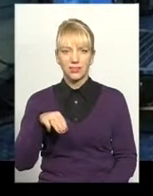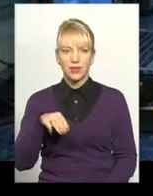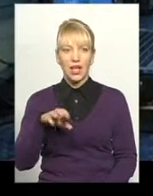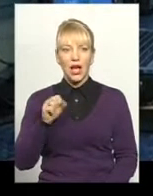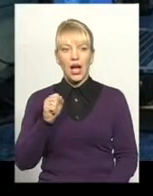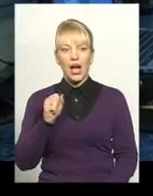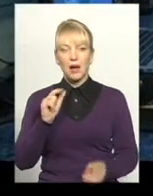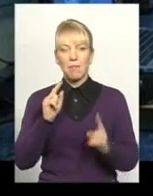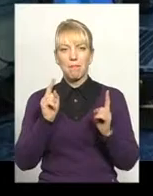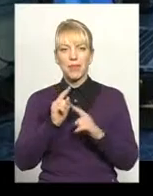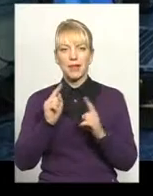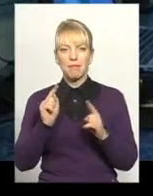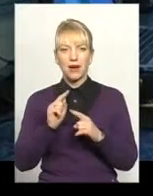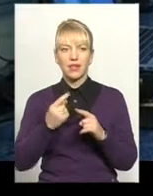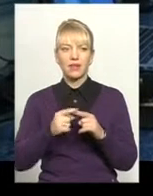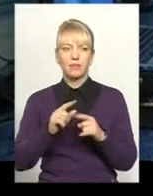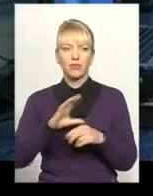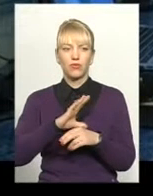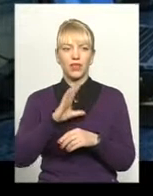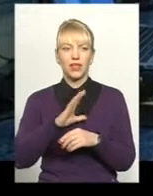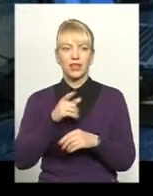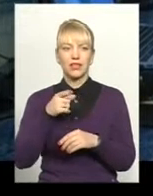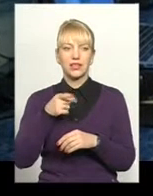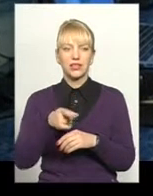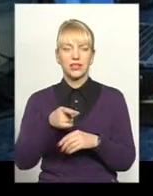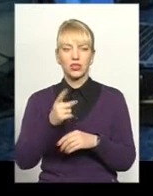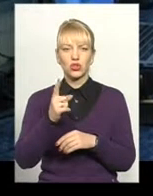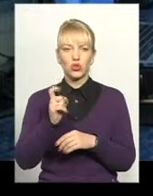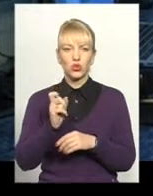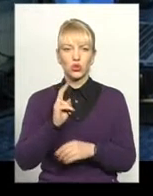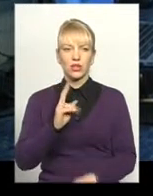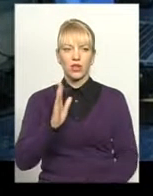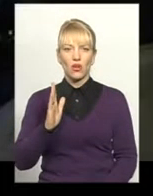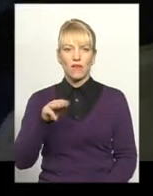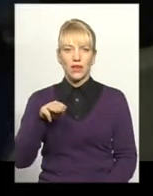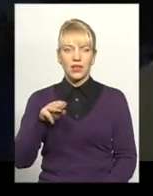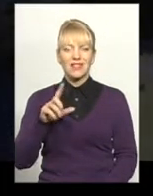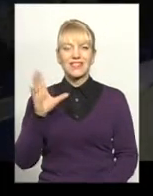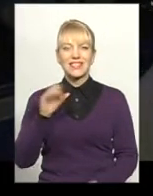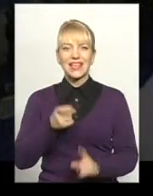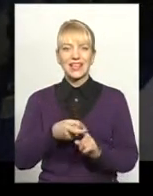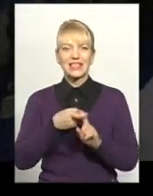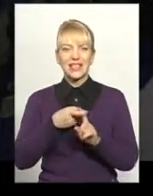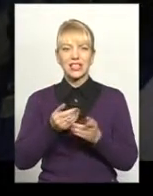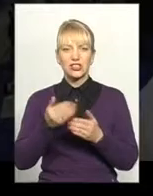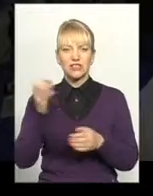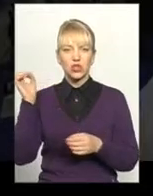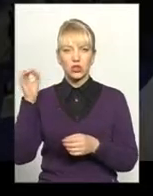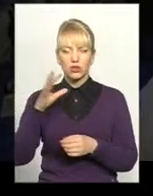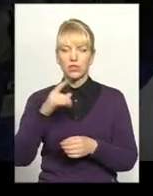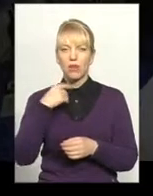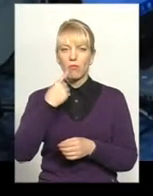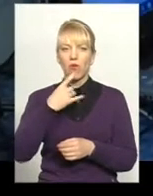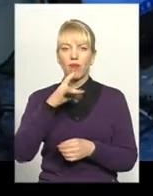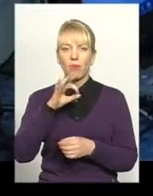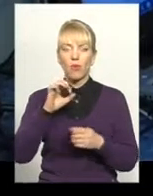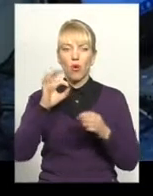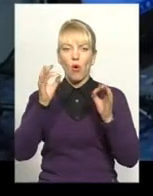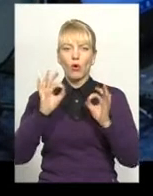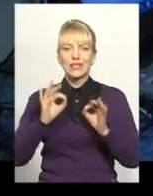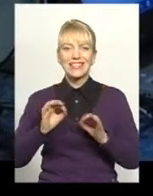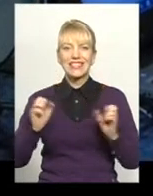а мінімальне деколи буває і нижче 100 кВт. Все залежить від сонця. Йдеться про осінньо-зимовий період. Влітку картина